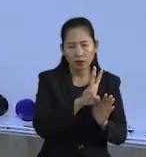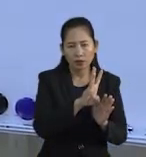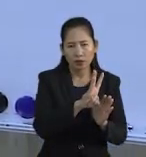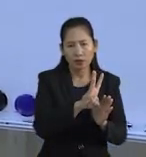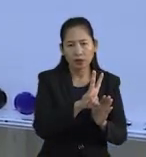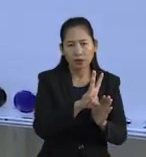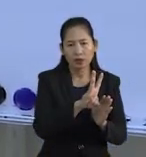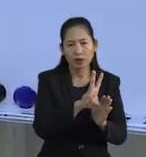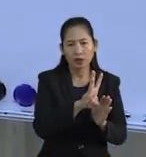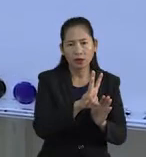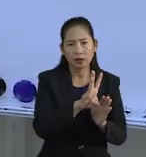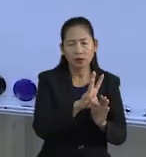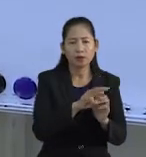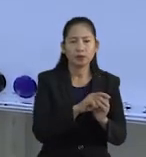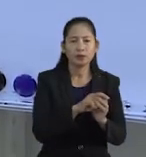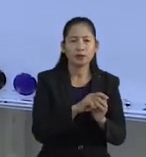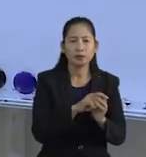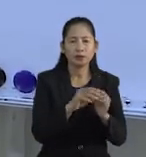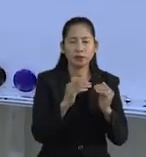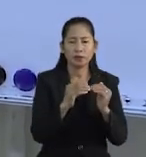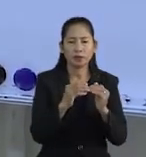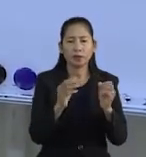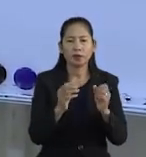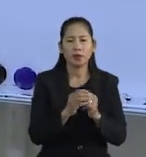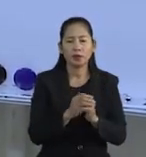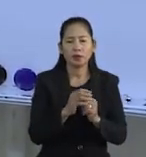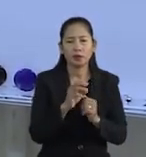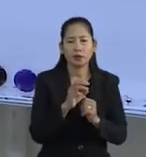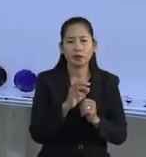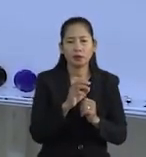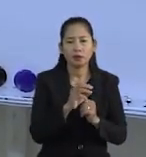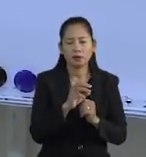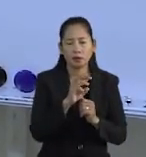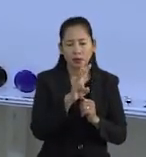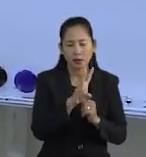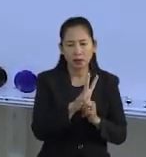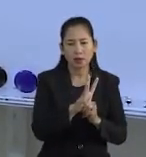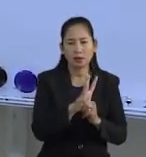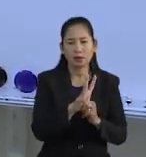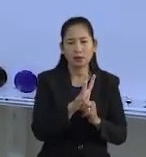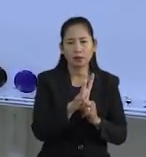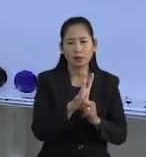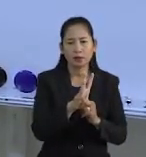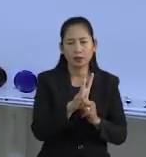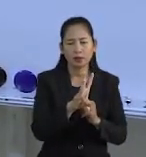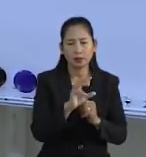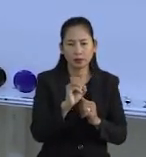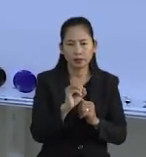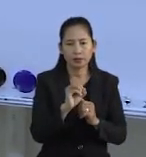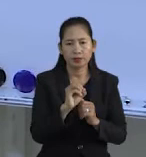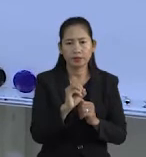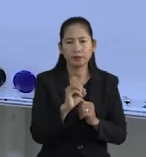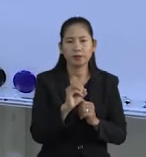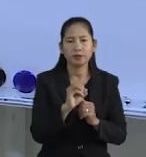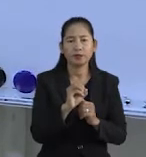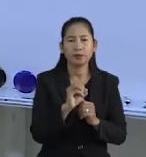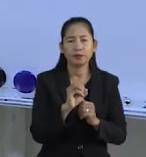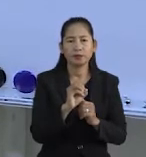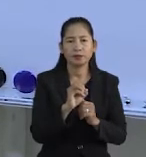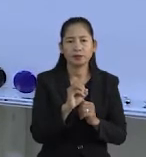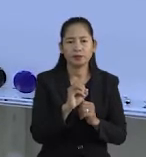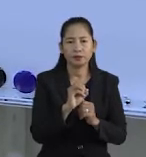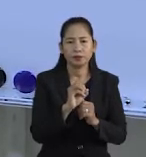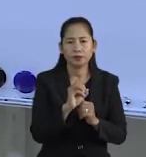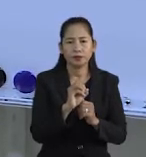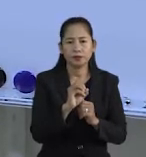con smile má con và chấn chùm một cột ní cứ smile nâng xám xám sắp nâng cái nế bảy smile